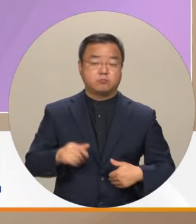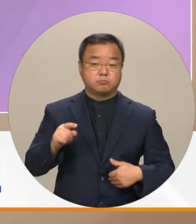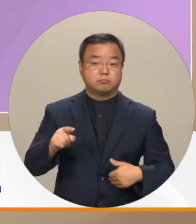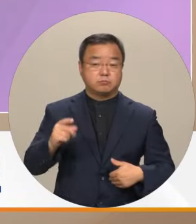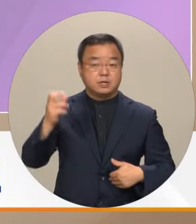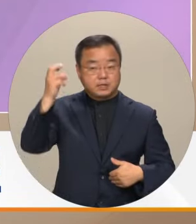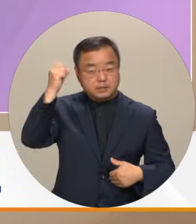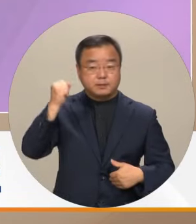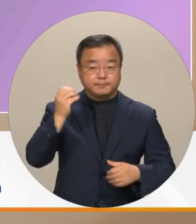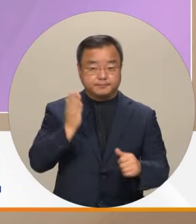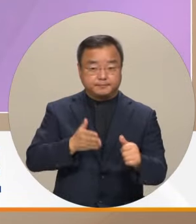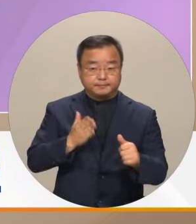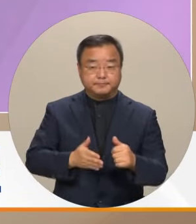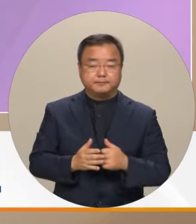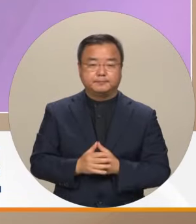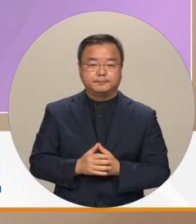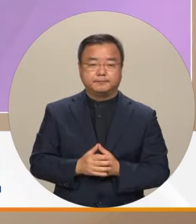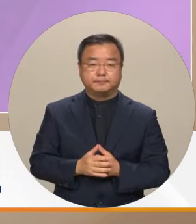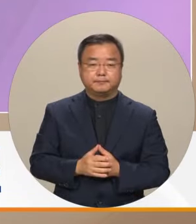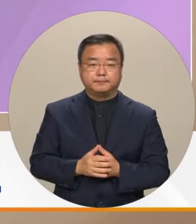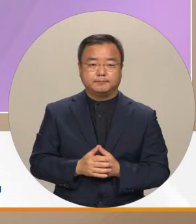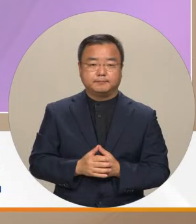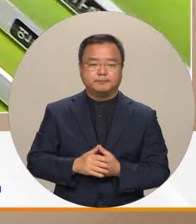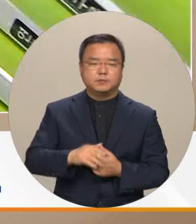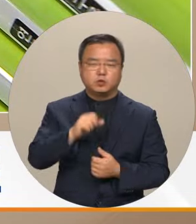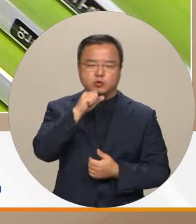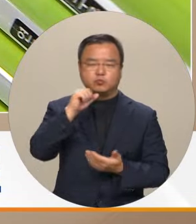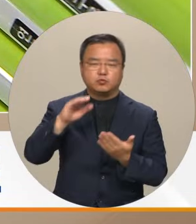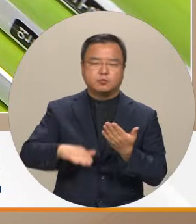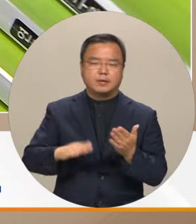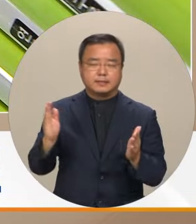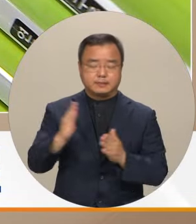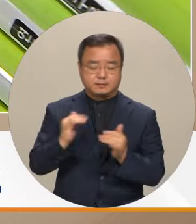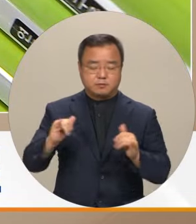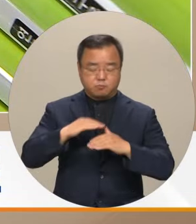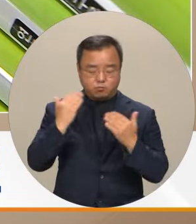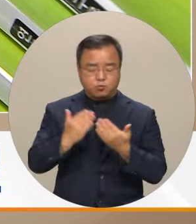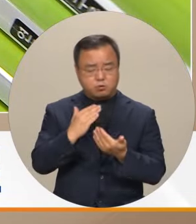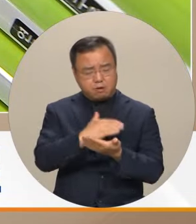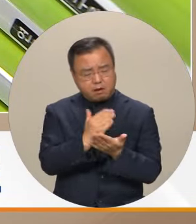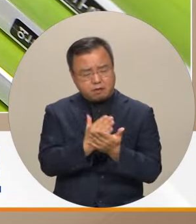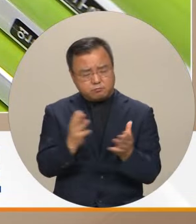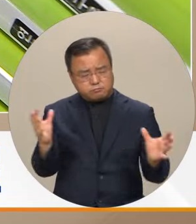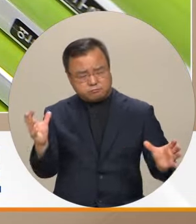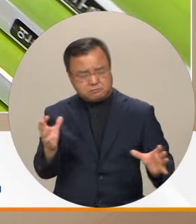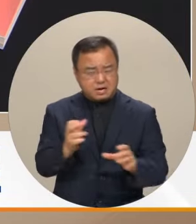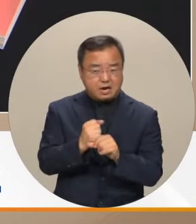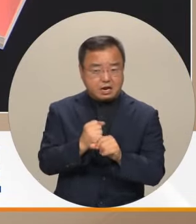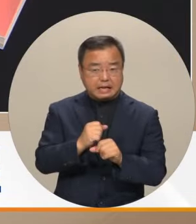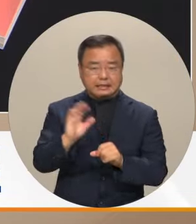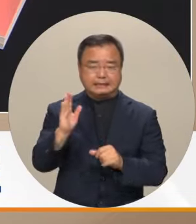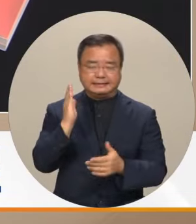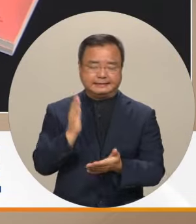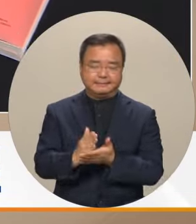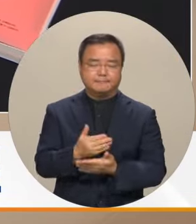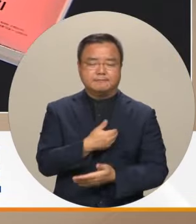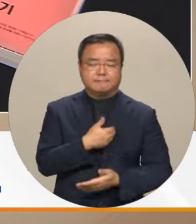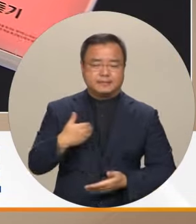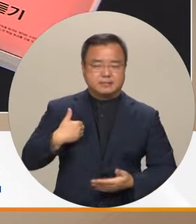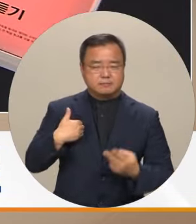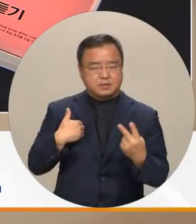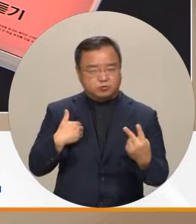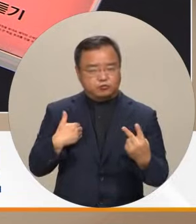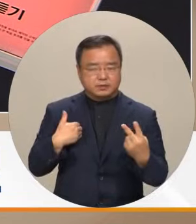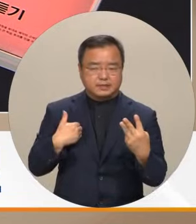점을 좀 명심해 주셨으면 좋겠고요 특히 하위권 학생들은 모든 영역을 다 하려 하기보다는 자신 있는 두 개 영역이나 또는